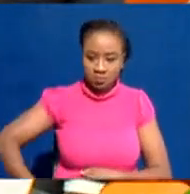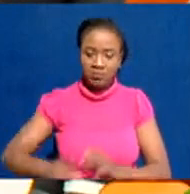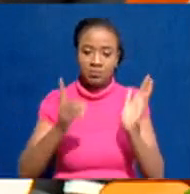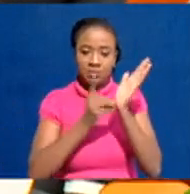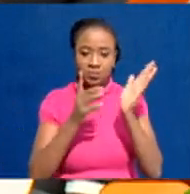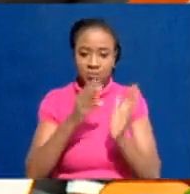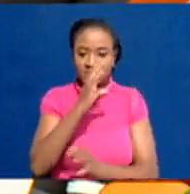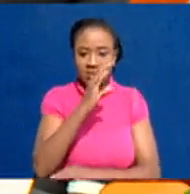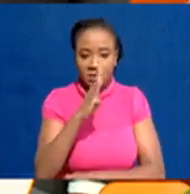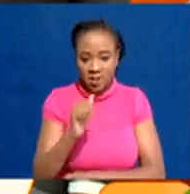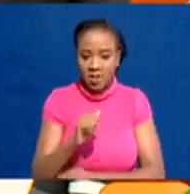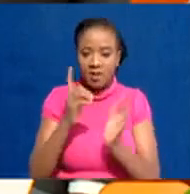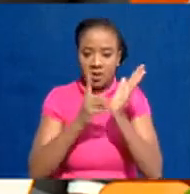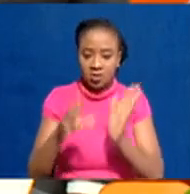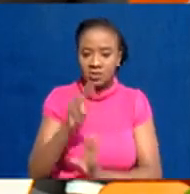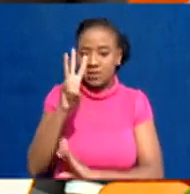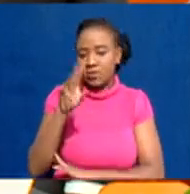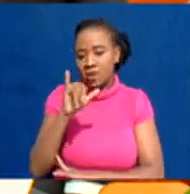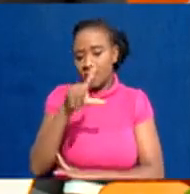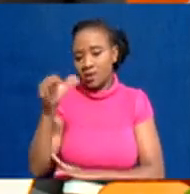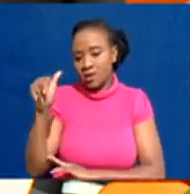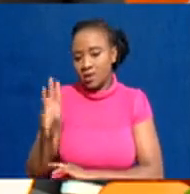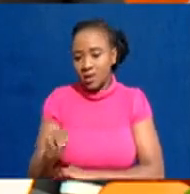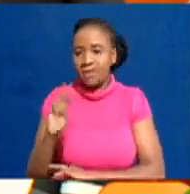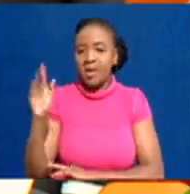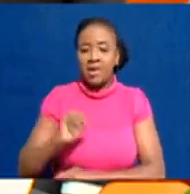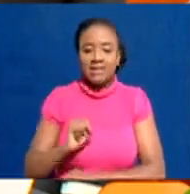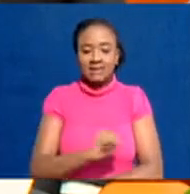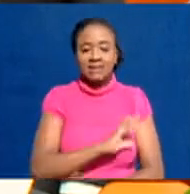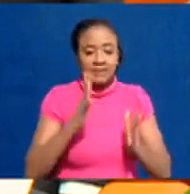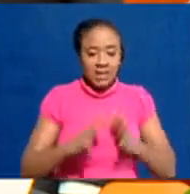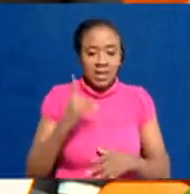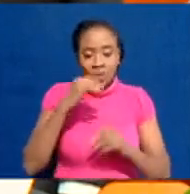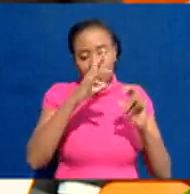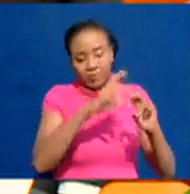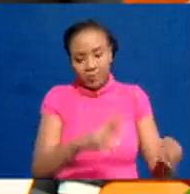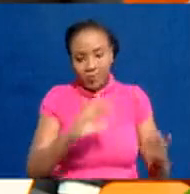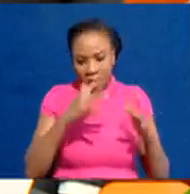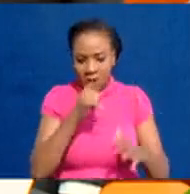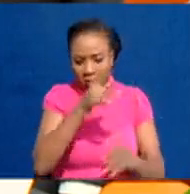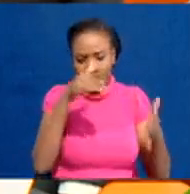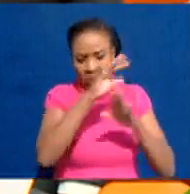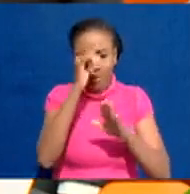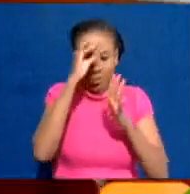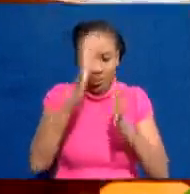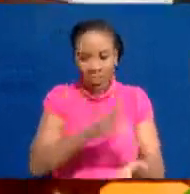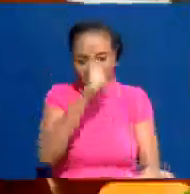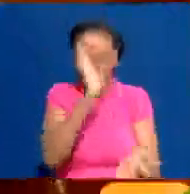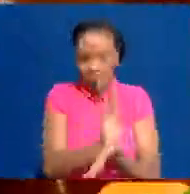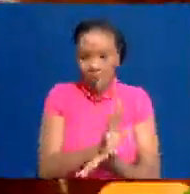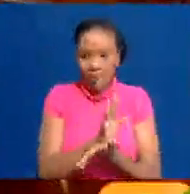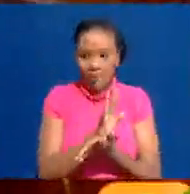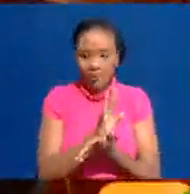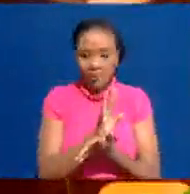William Oduol. Maseneta wa kamati maalum inayochunguza kutimuliwa kwa naibu gavana huyo ofisini